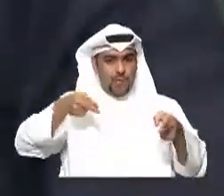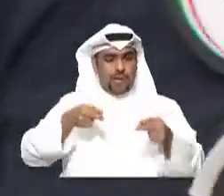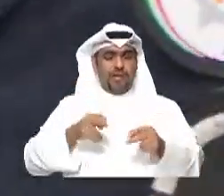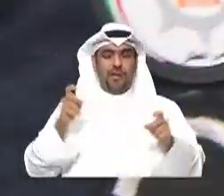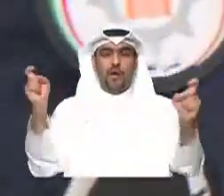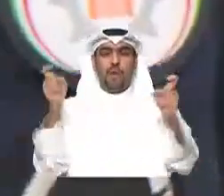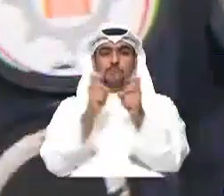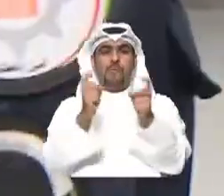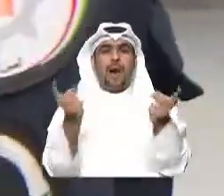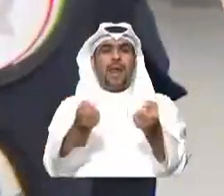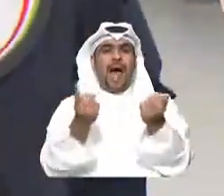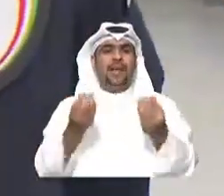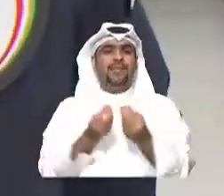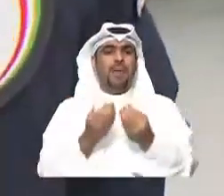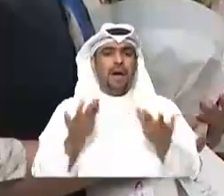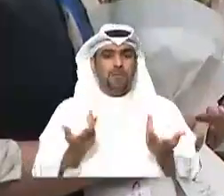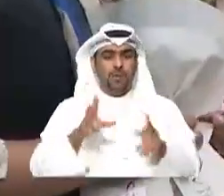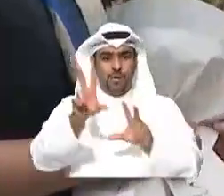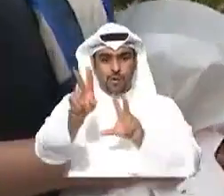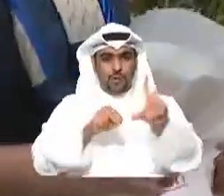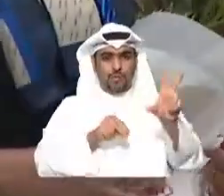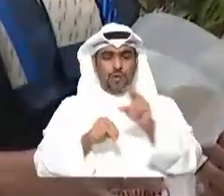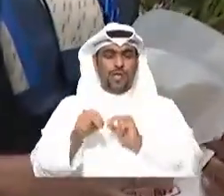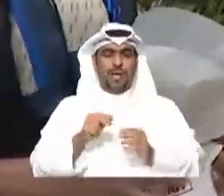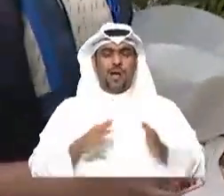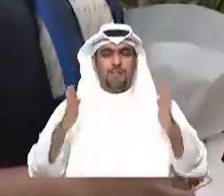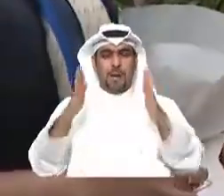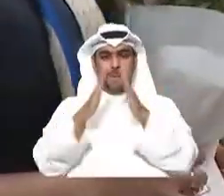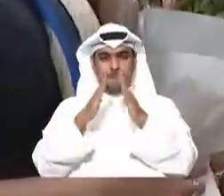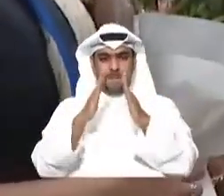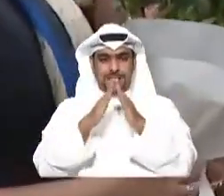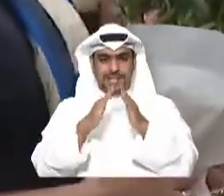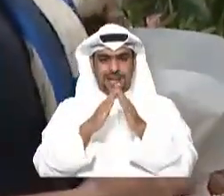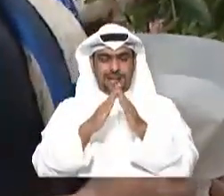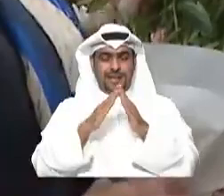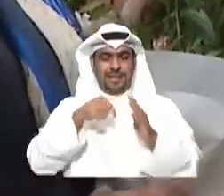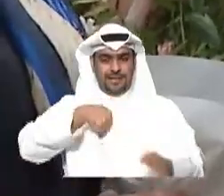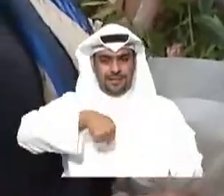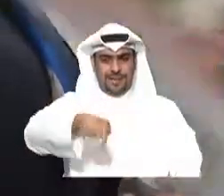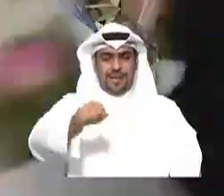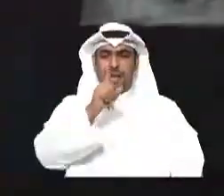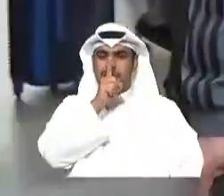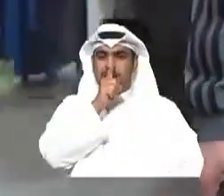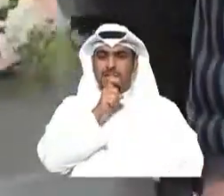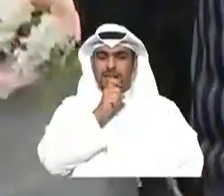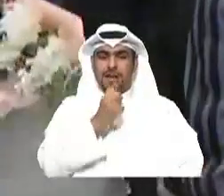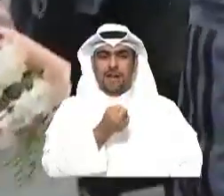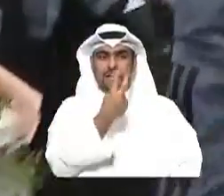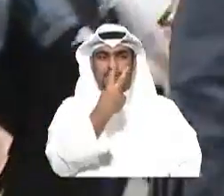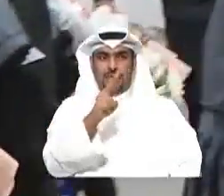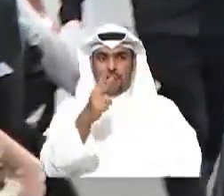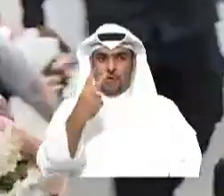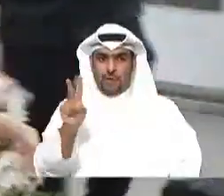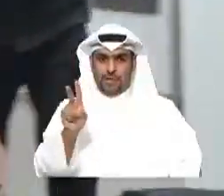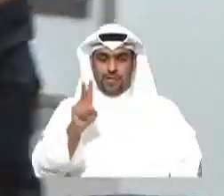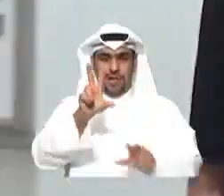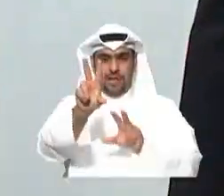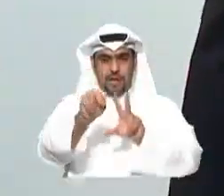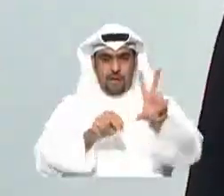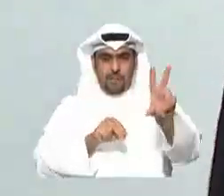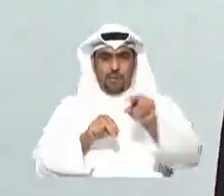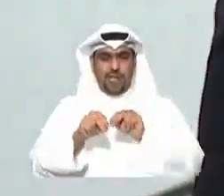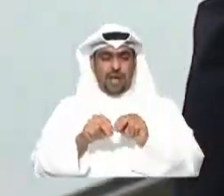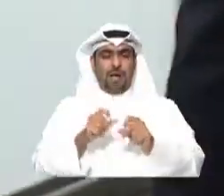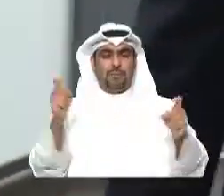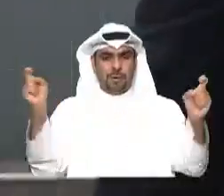كمنتخب منافس بقوه على لقب كاس العالم قطر 22 المنتخب البلجيكي سياخذ